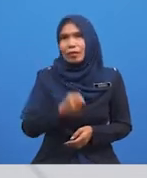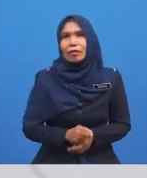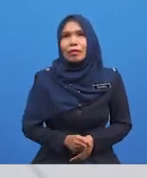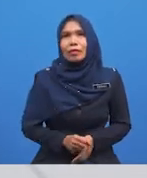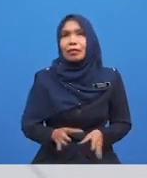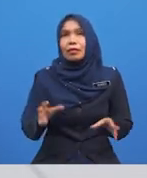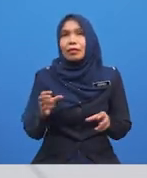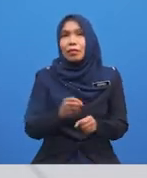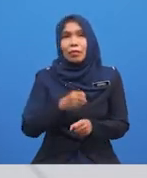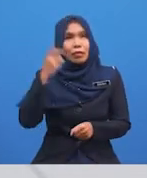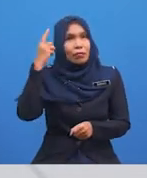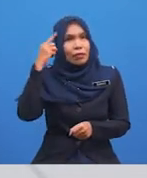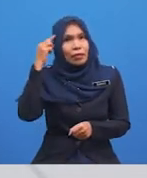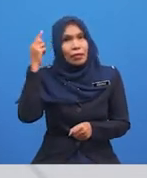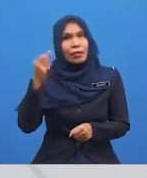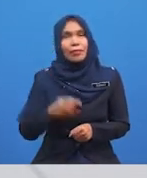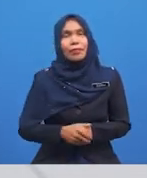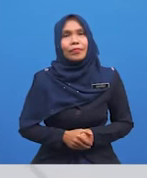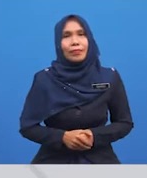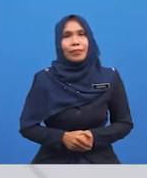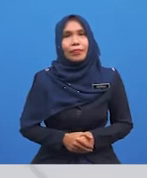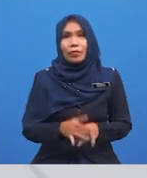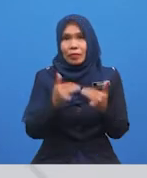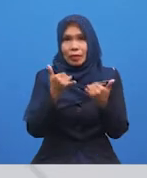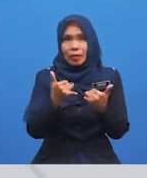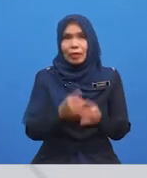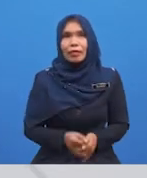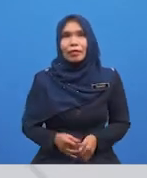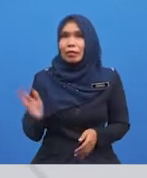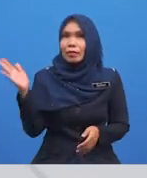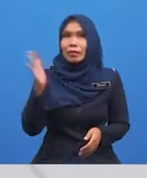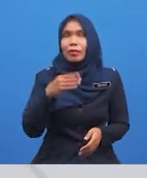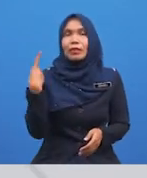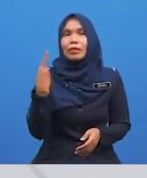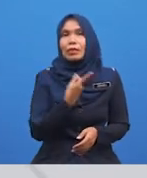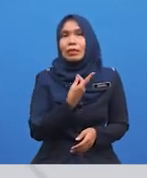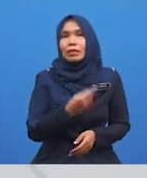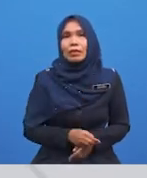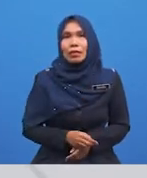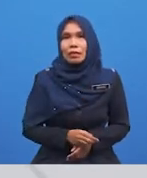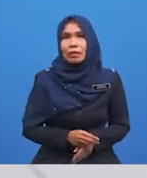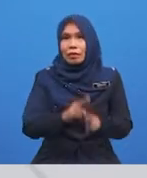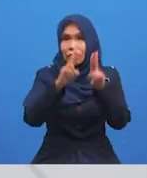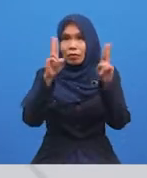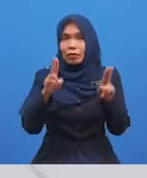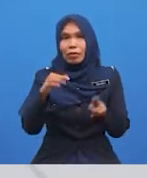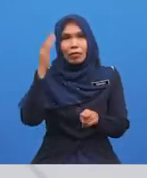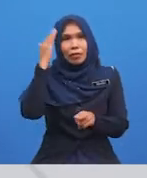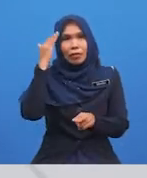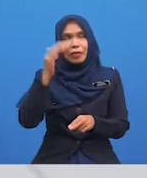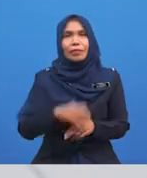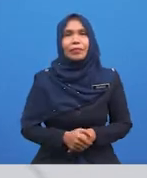kita pelajari pada hari ini. Sekarang, mari kita uji minda pula dengan soalan-soalan yang